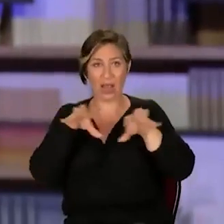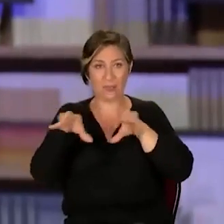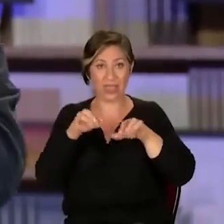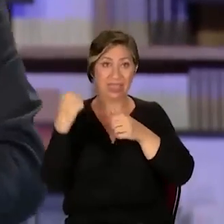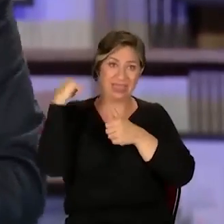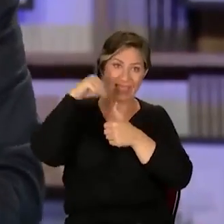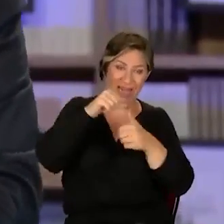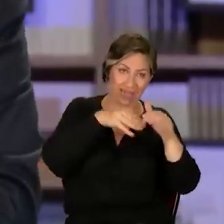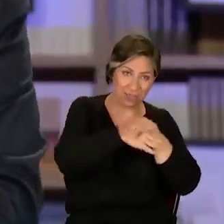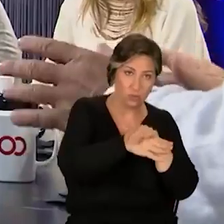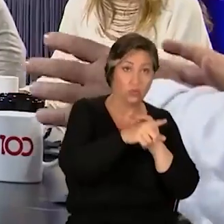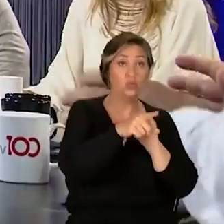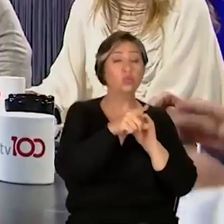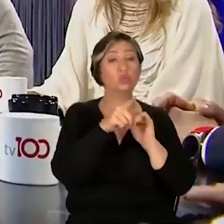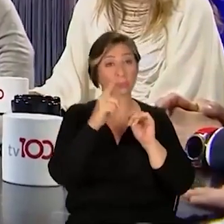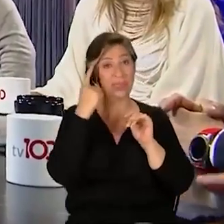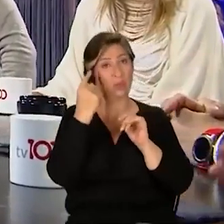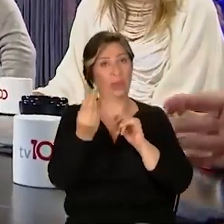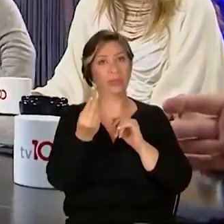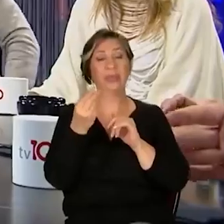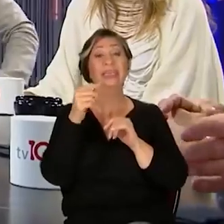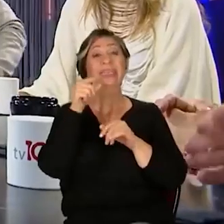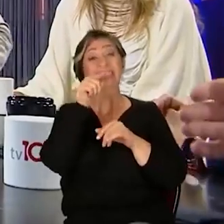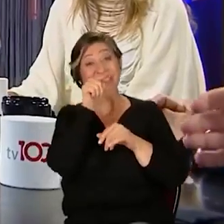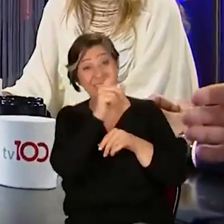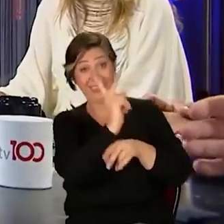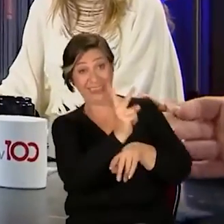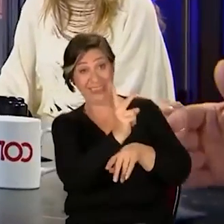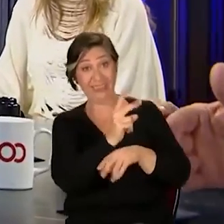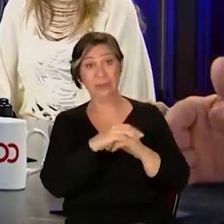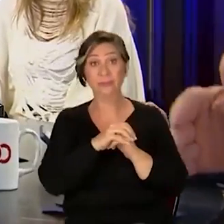tekrar geliyorsunuz bir bilgi olarak. Sizin